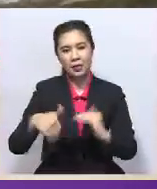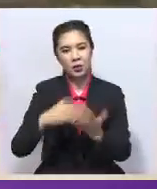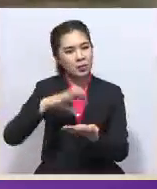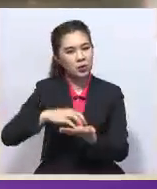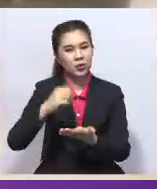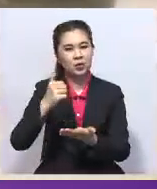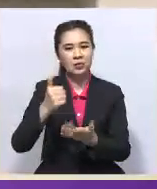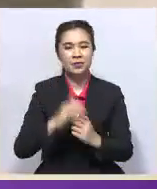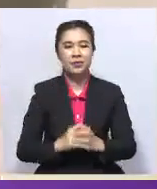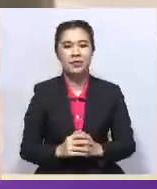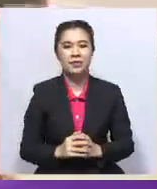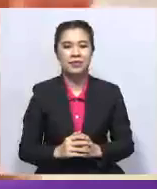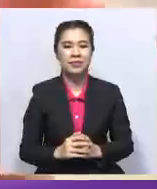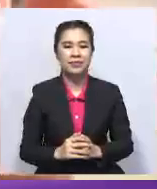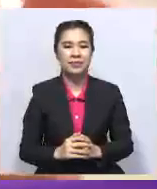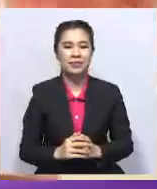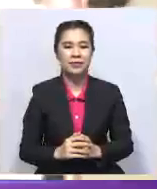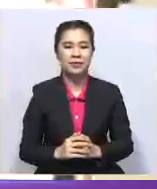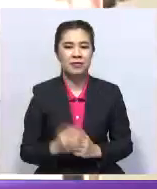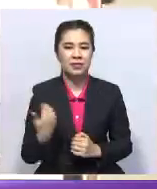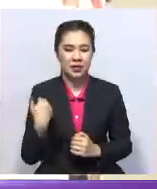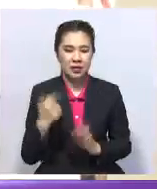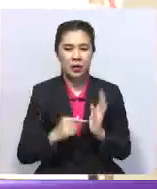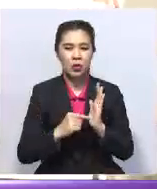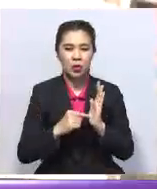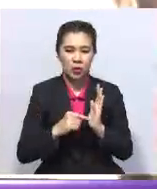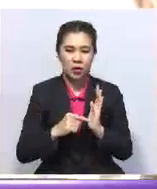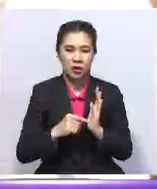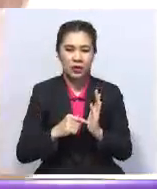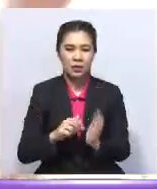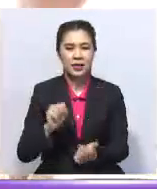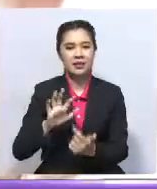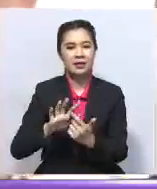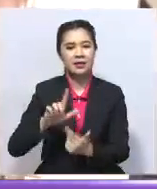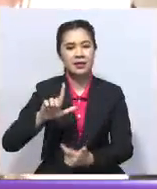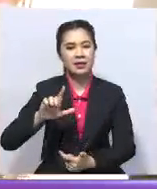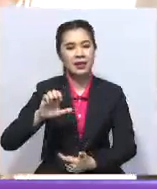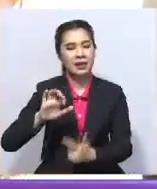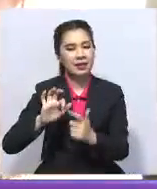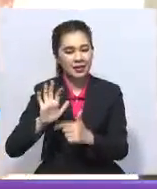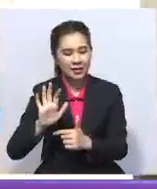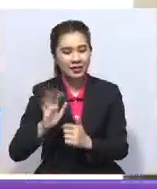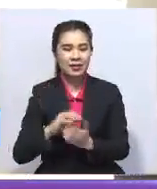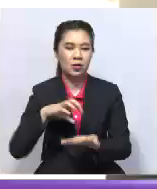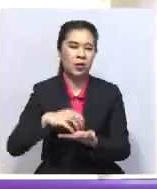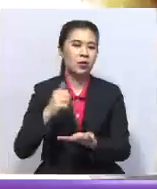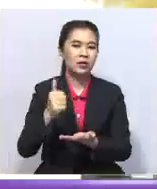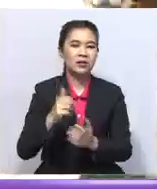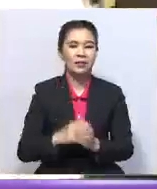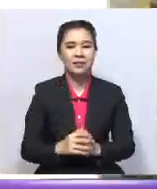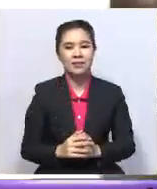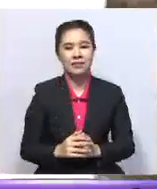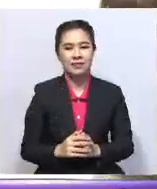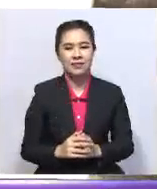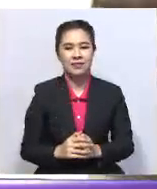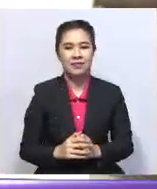ช่นอย่างเช่นสาลี่ลูกพับอะไรอย่างเงี้ยมันก็จะเป็นสิริมงคลนะคะค่ะ แล้วปีนี้ที่เร